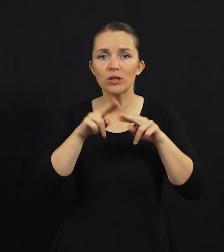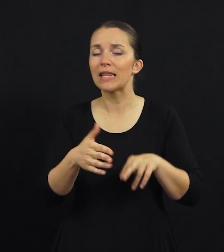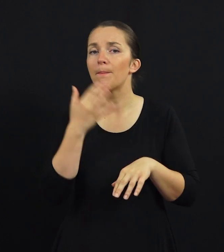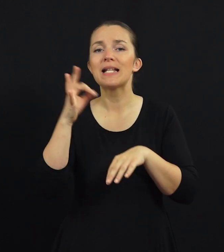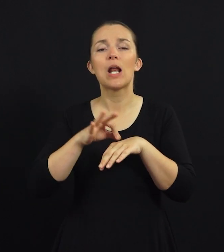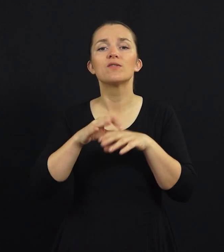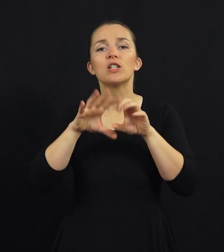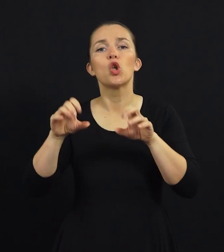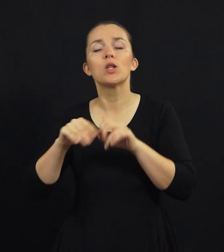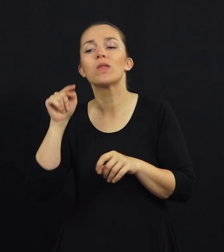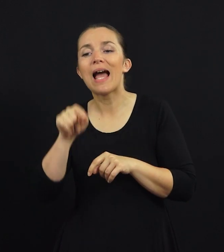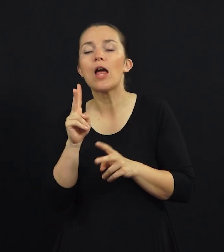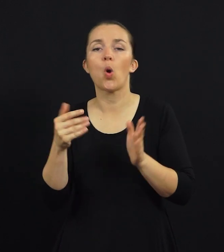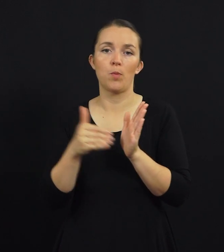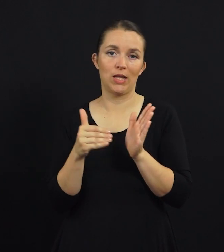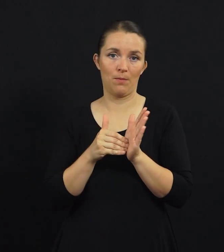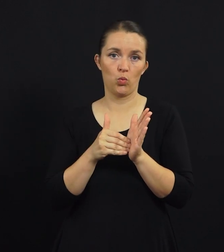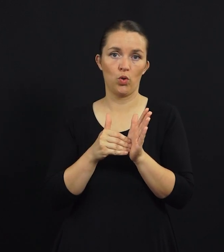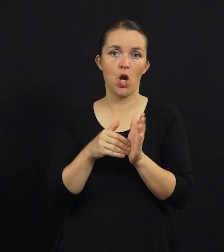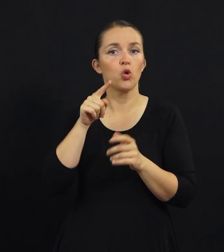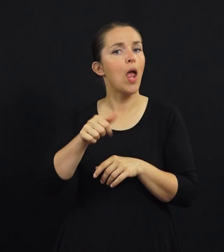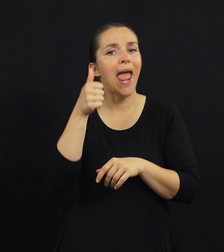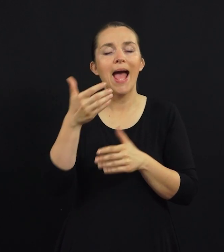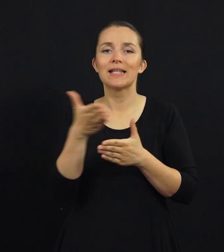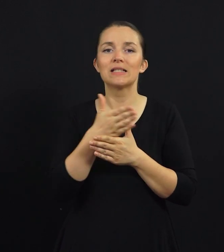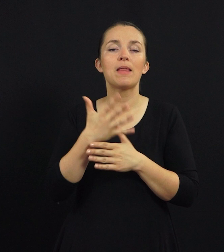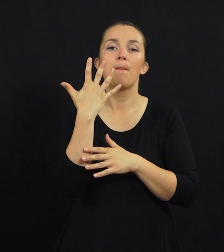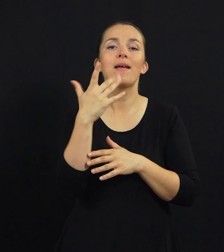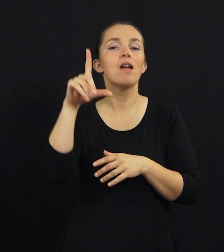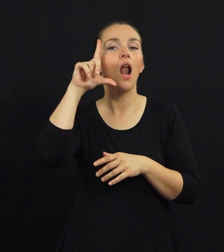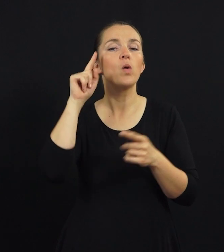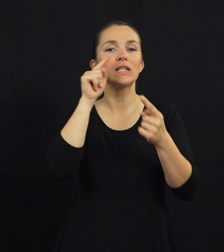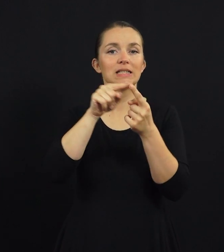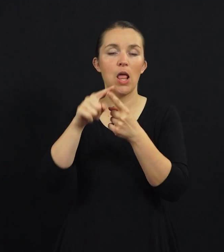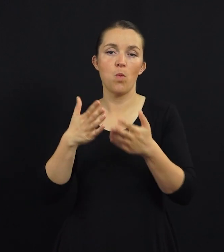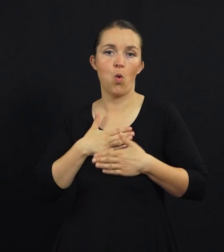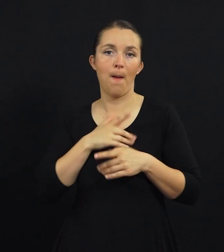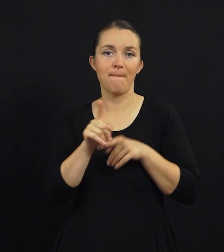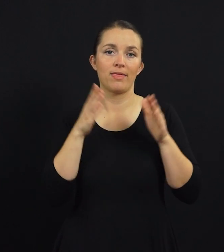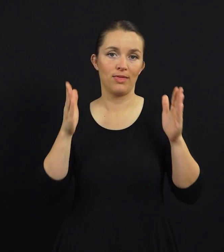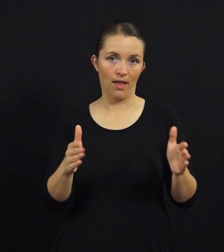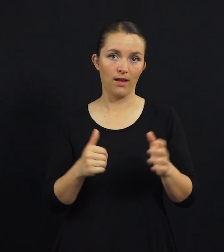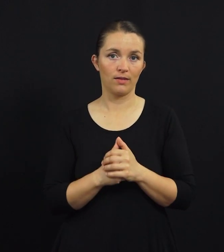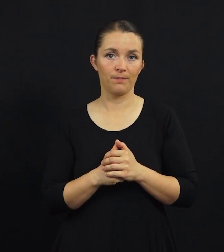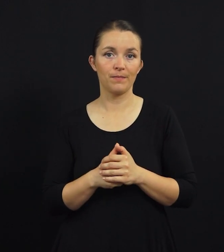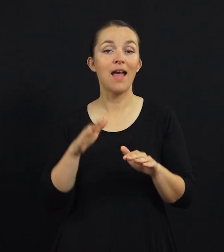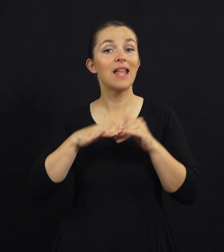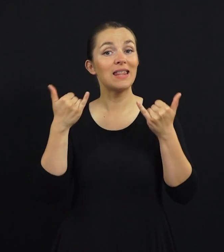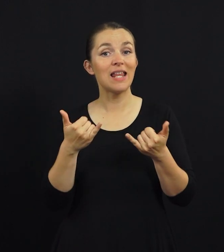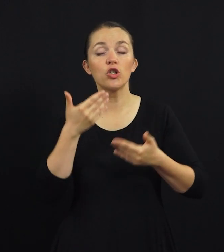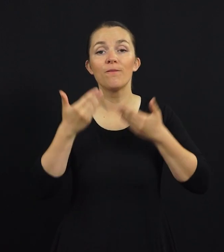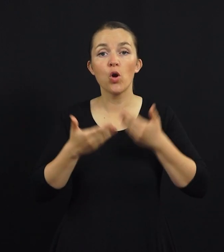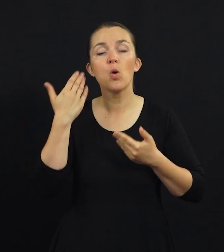sme ostati brez zdravstvenih storitev takrat, ko jih potrebuje, to je eden izmed 5 glavnih ciljev mojega mandata.